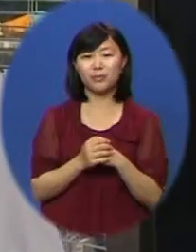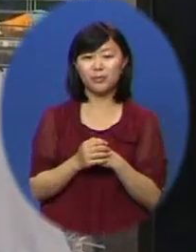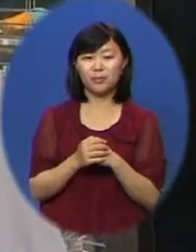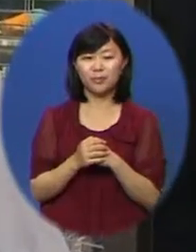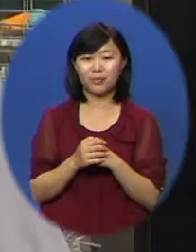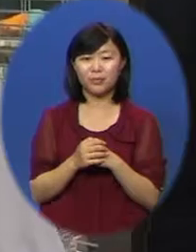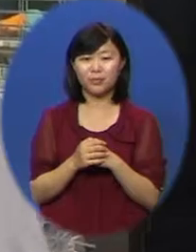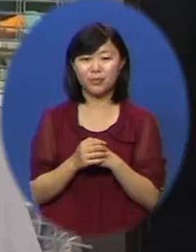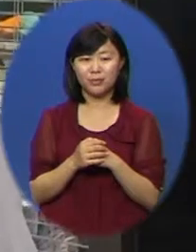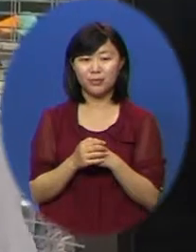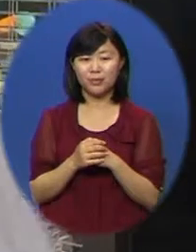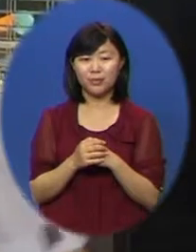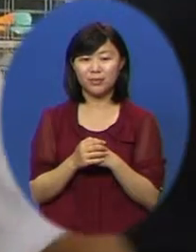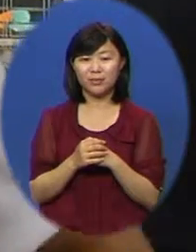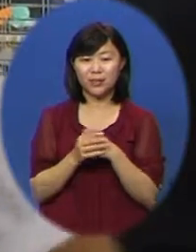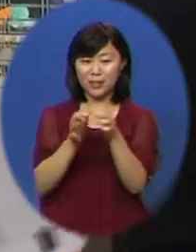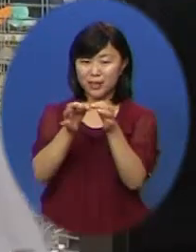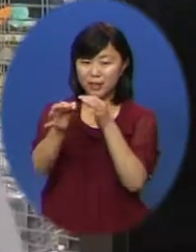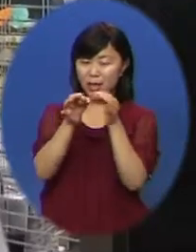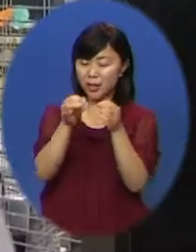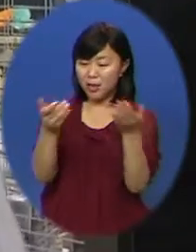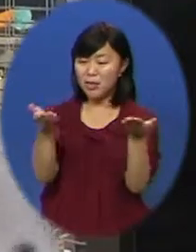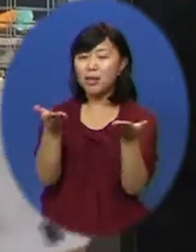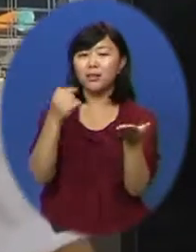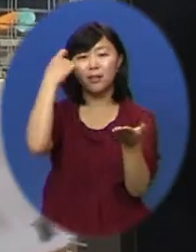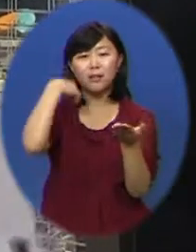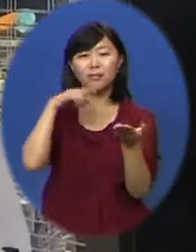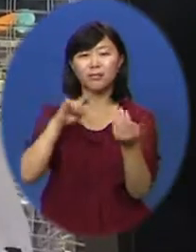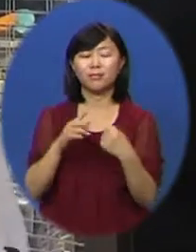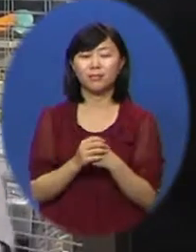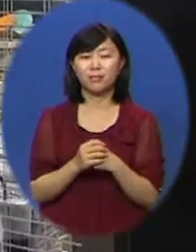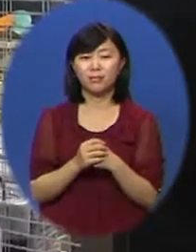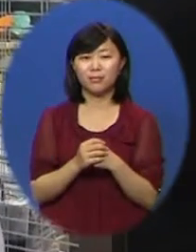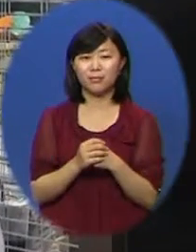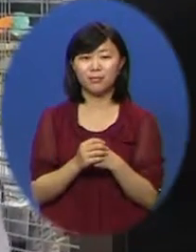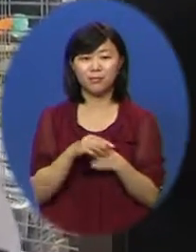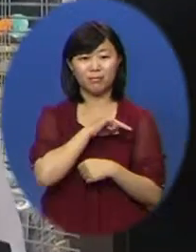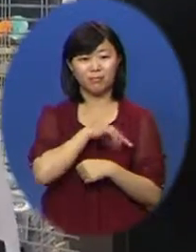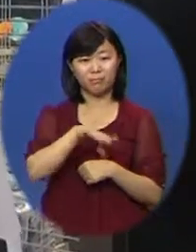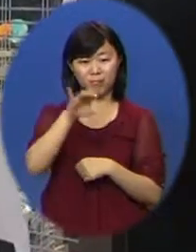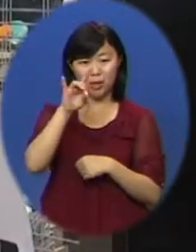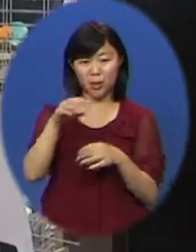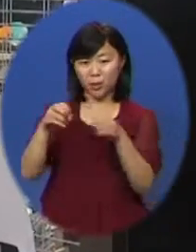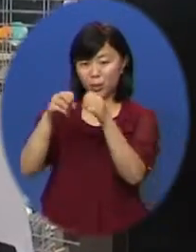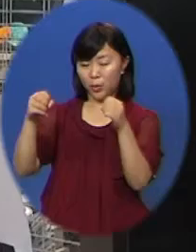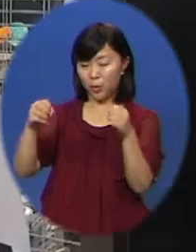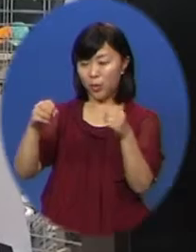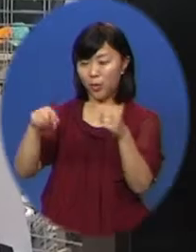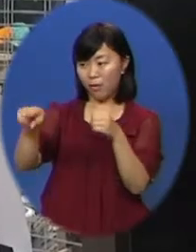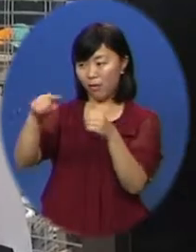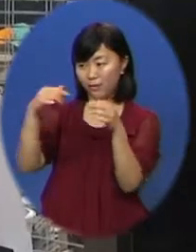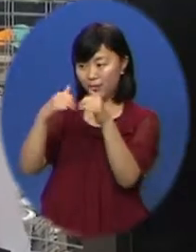어때요? 어때요? 시장에서 작업하시니까? 일단은 동료 작가들이 많이 있고